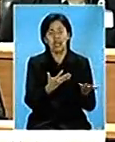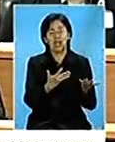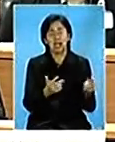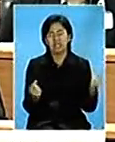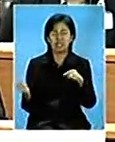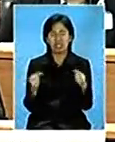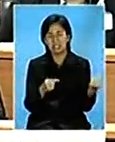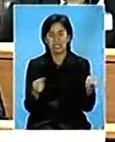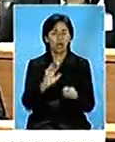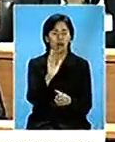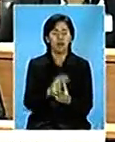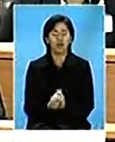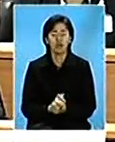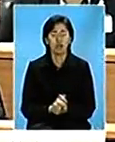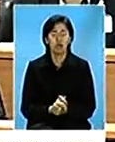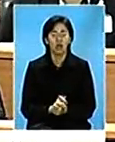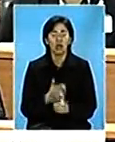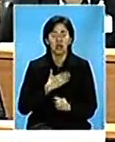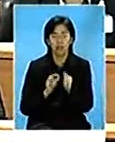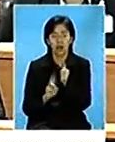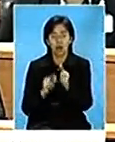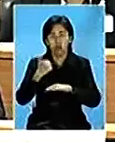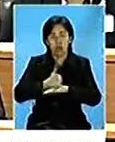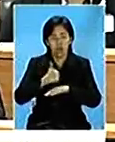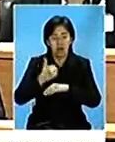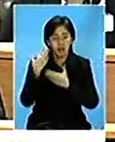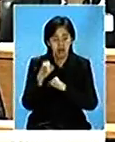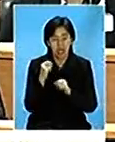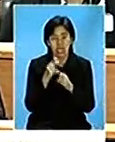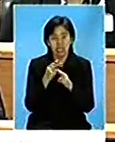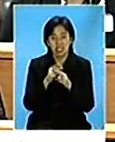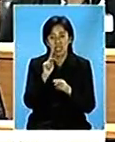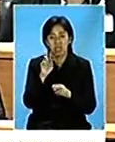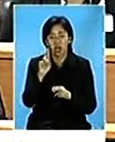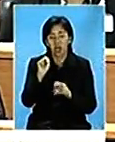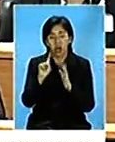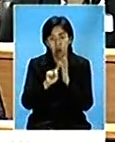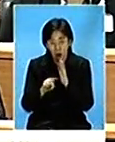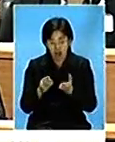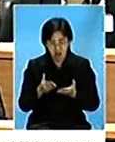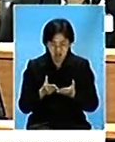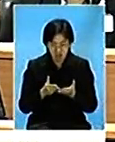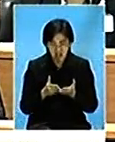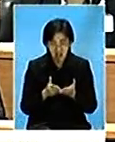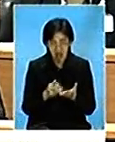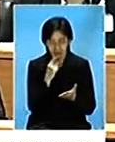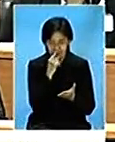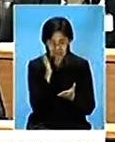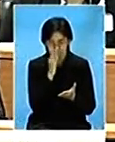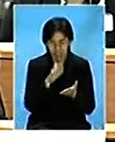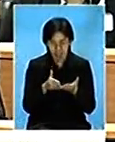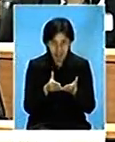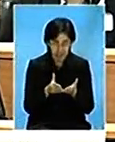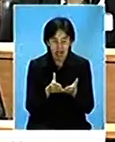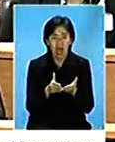านๆทีนะครับท่านประธานครับขออนุญาตที่เอ่ยนามผมจะเห็นรองหัวหน้าพรรคประชาธิปัตย์คุณกรจาติกะวณิชลงทุนนั่งเรือดมกลิ่นเน่าๆในคลองลาดพร้